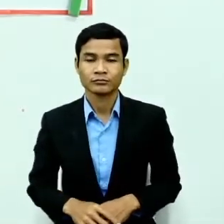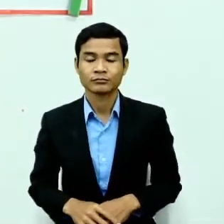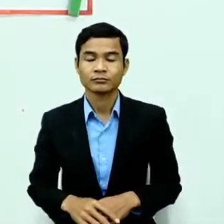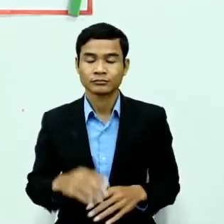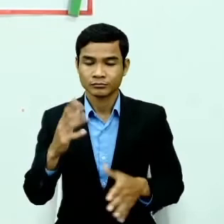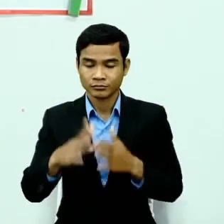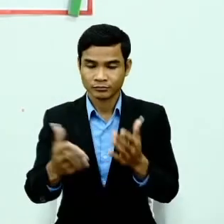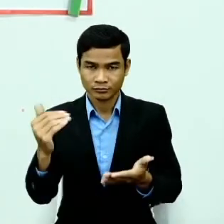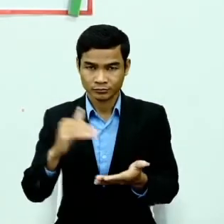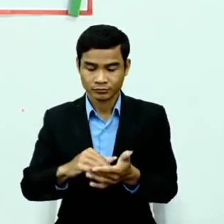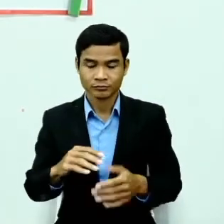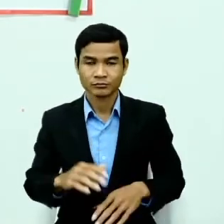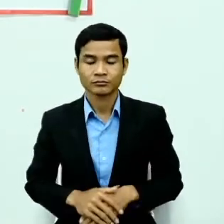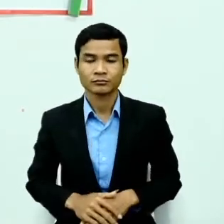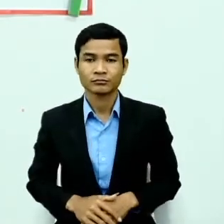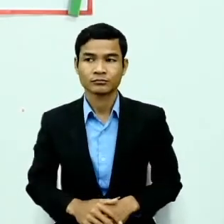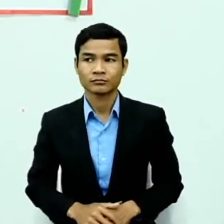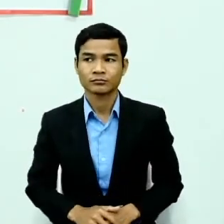ăn mà đầu tiên